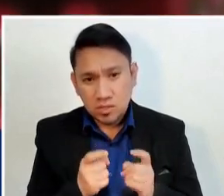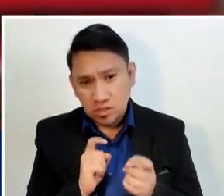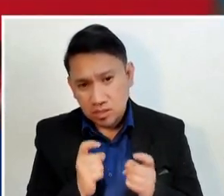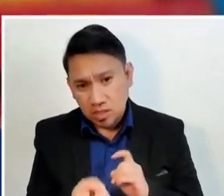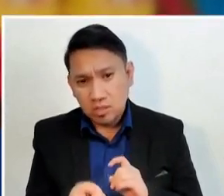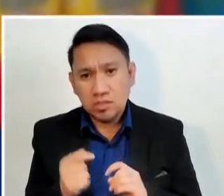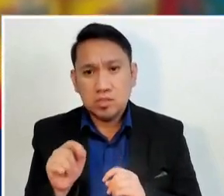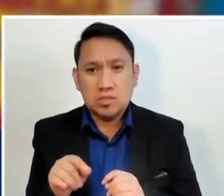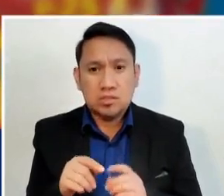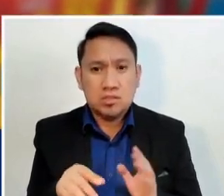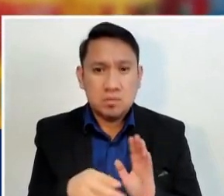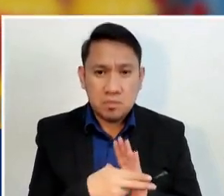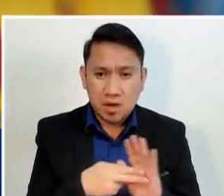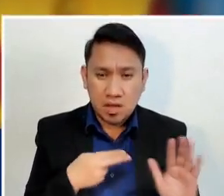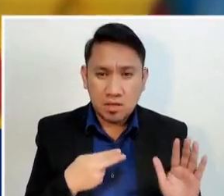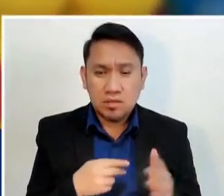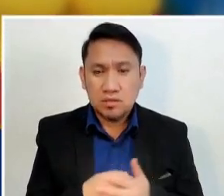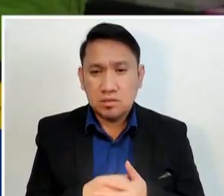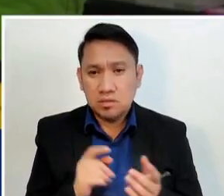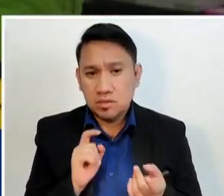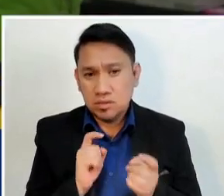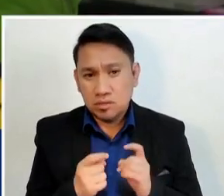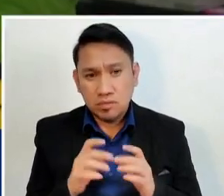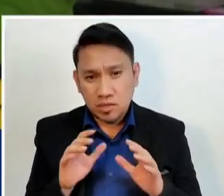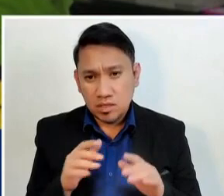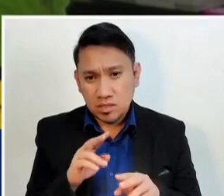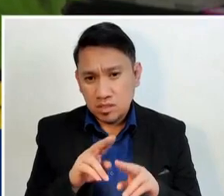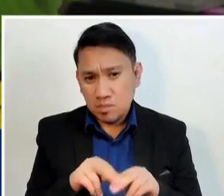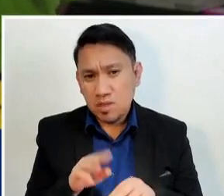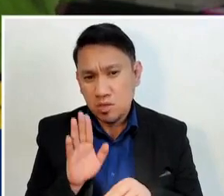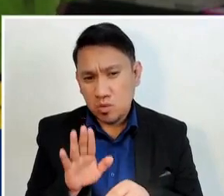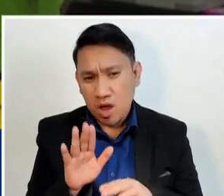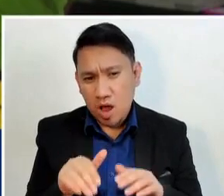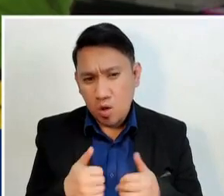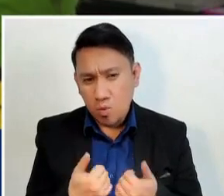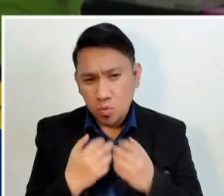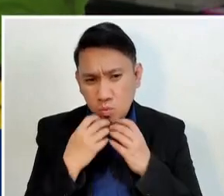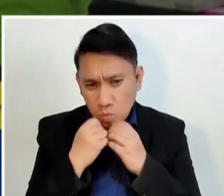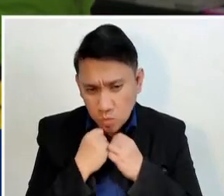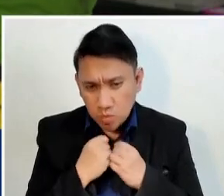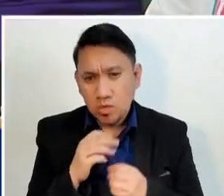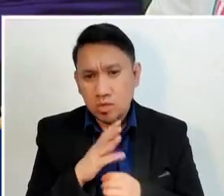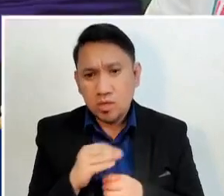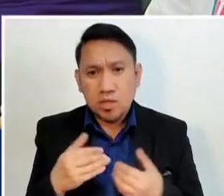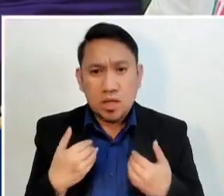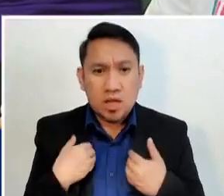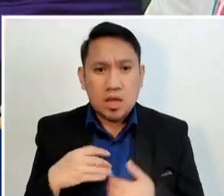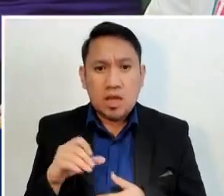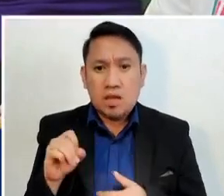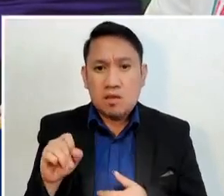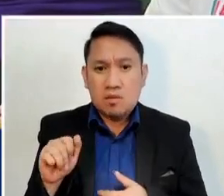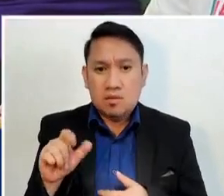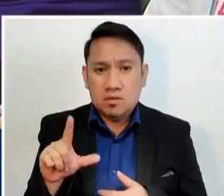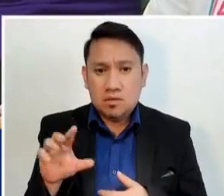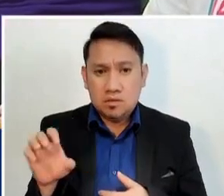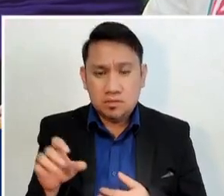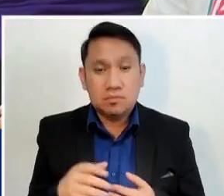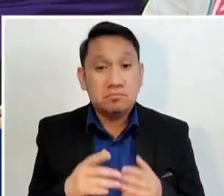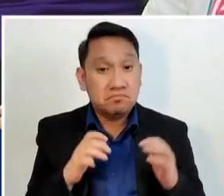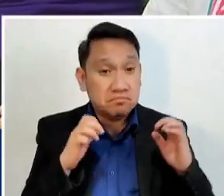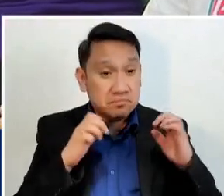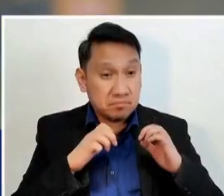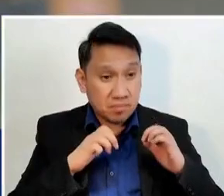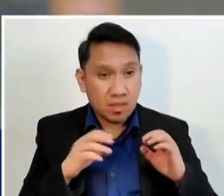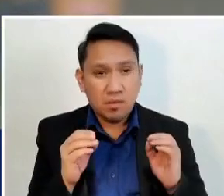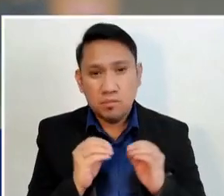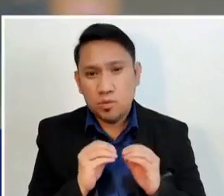no? So it's really up to you how to stretch your budget, no? There are some stores which carry a lot of sale areas. Inaasahang dadagsa